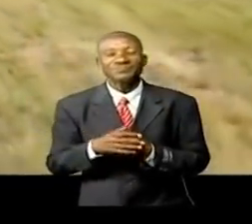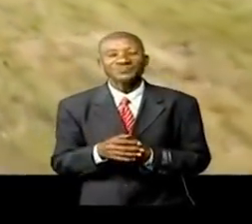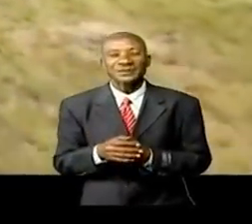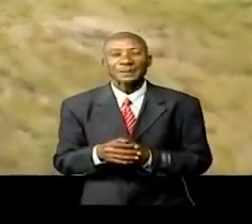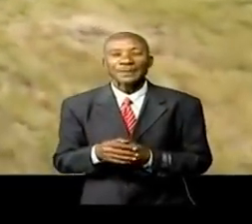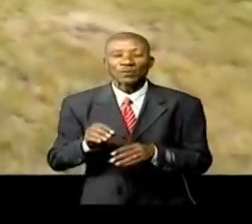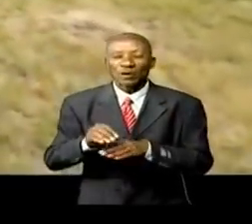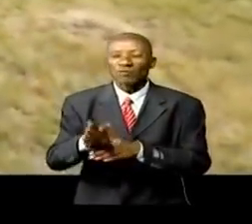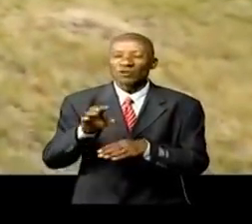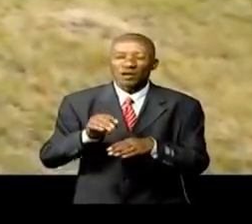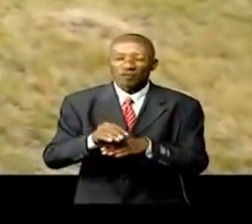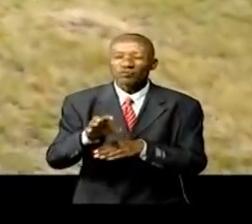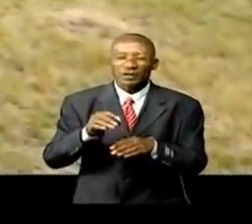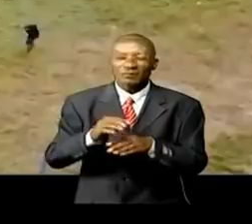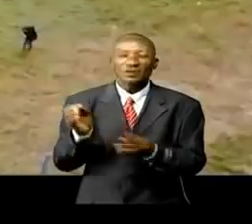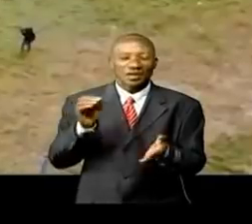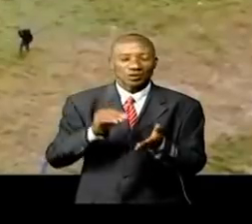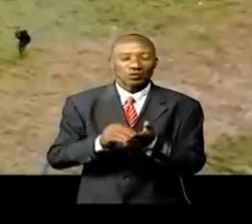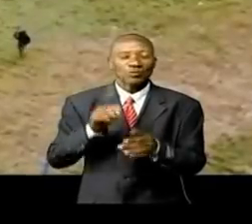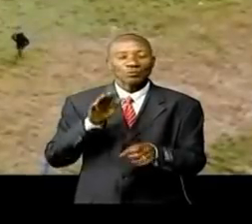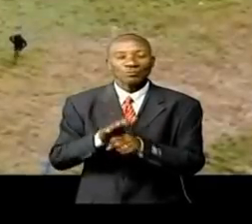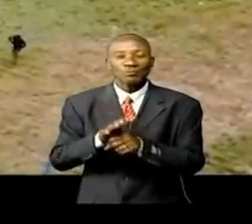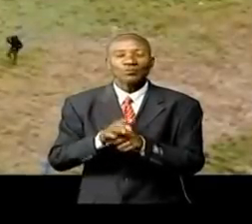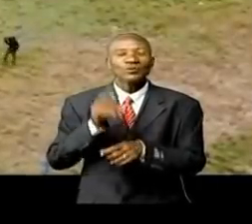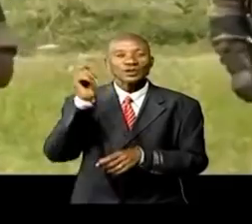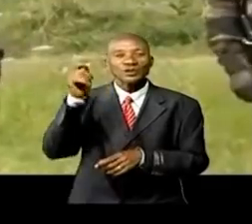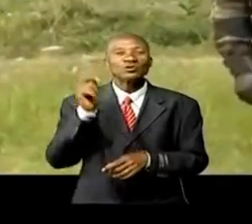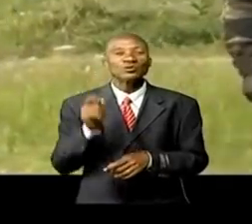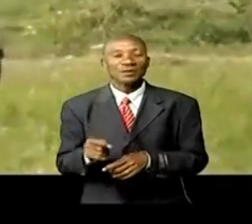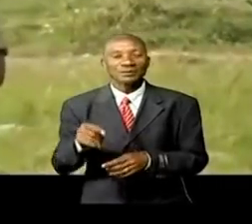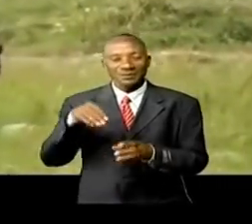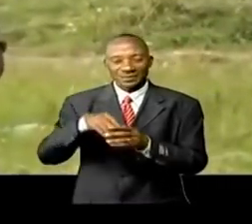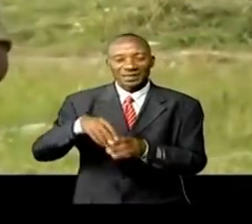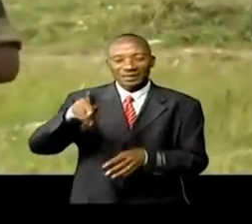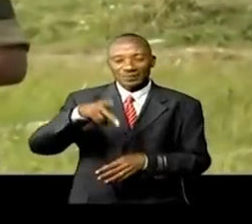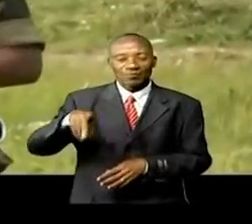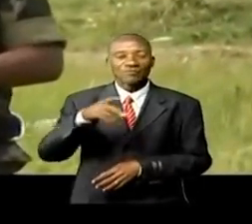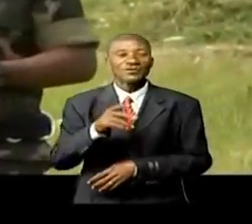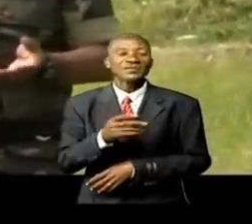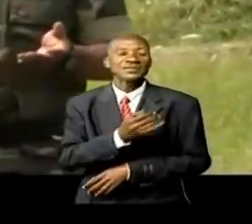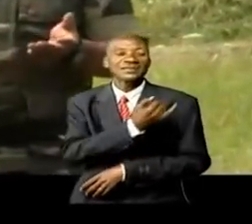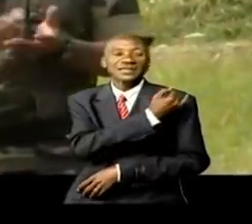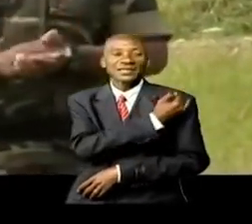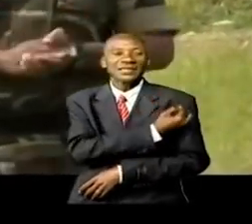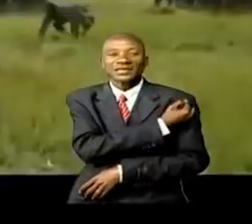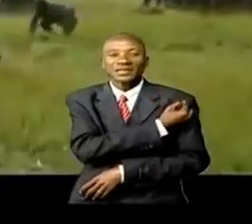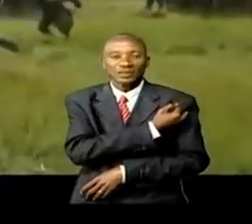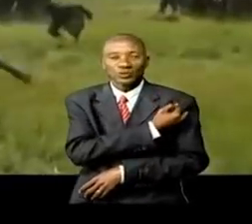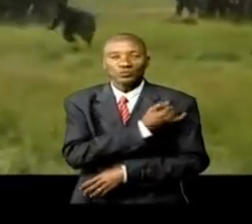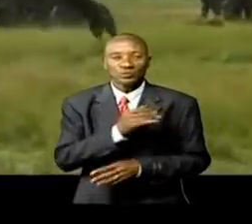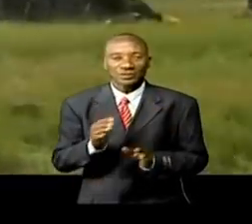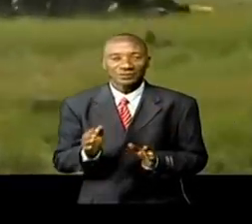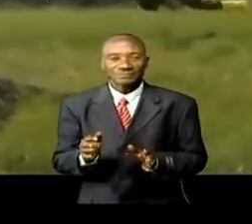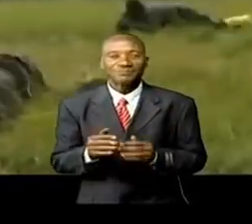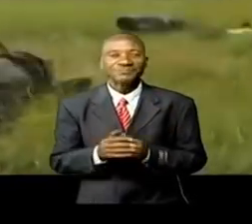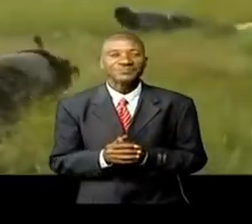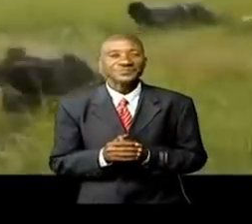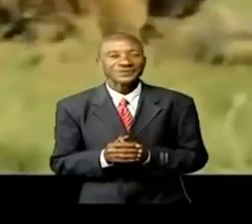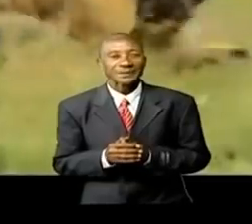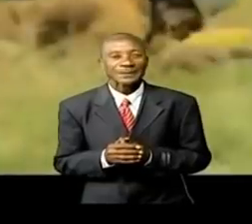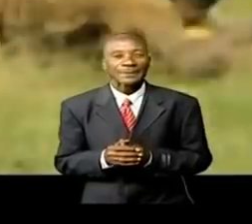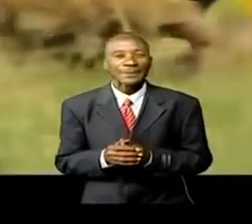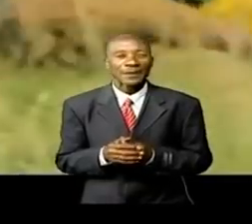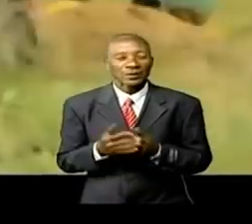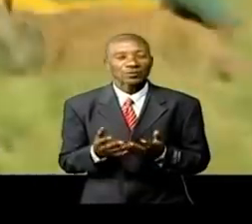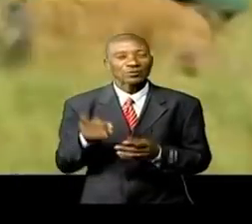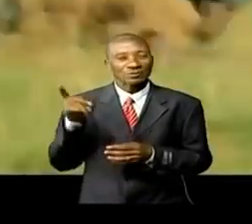en renfort aux unités déjà sur place dans la province de l'Ituri. Visiblement, ces commandos veulent en finir avec la